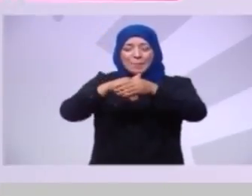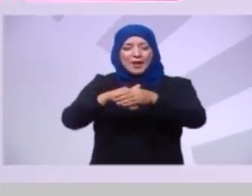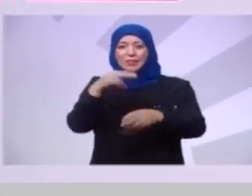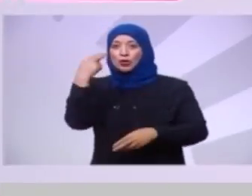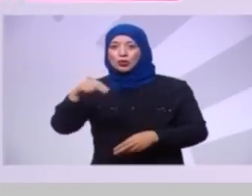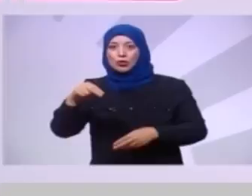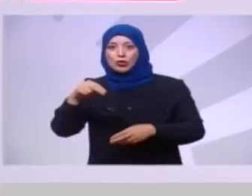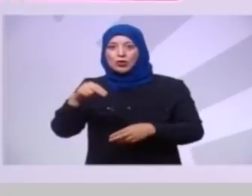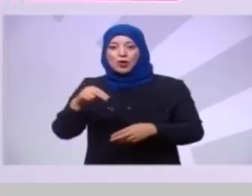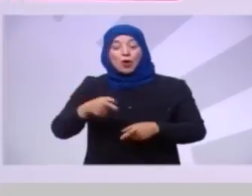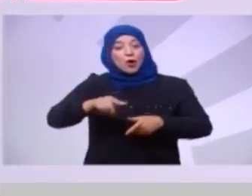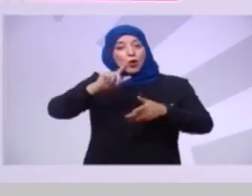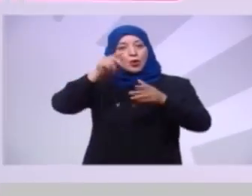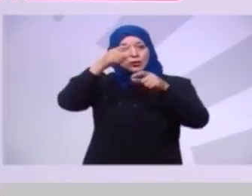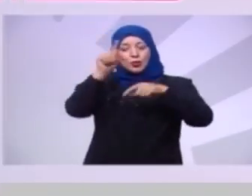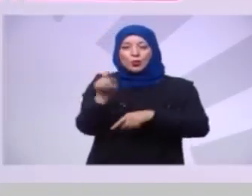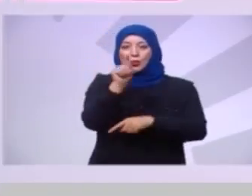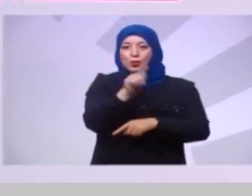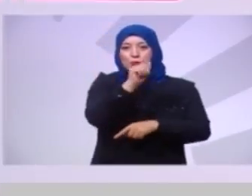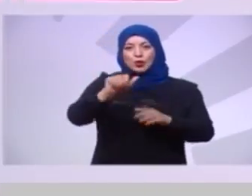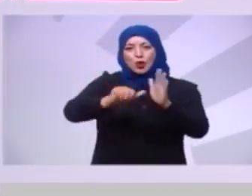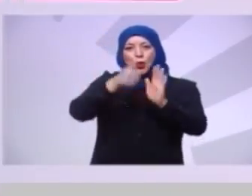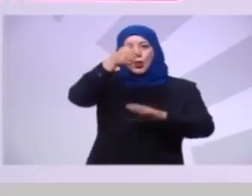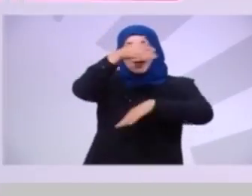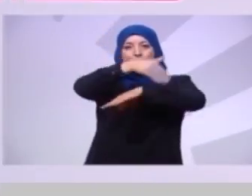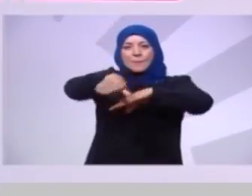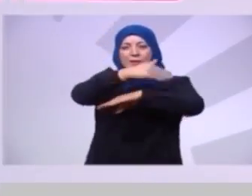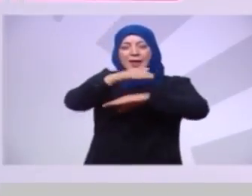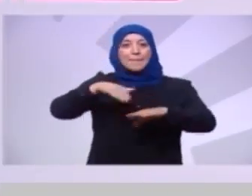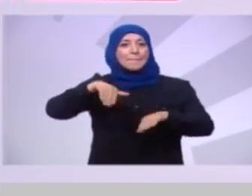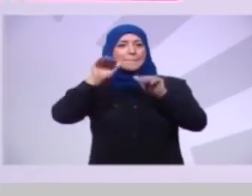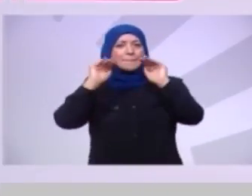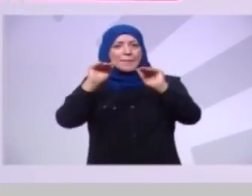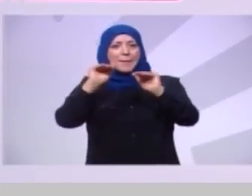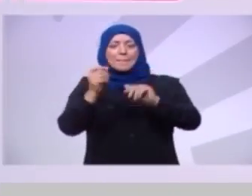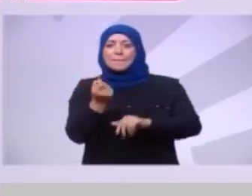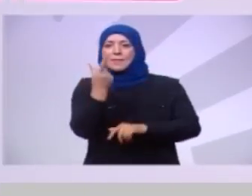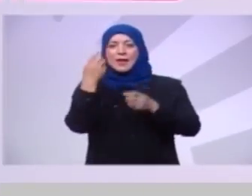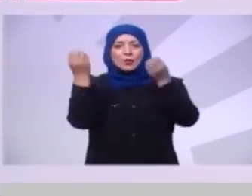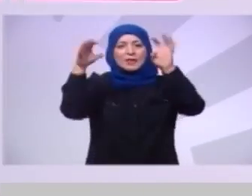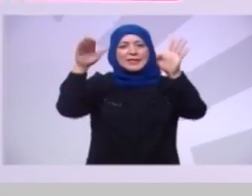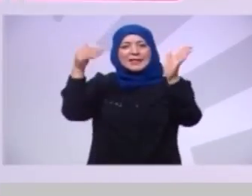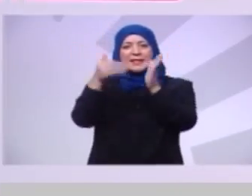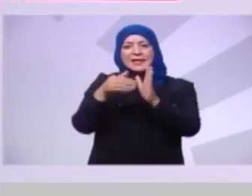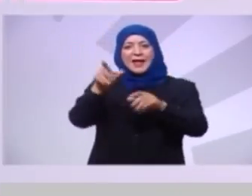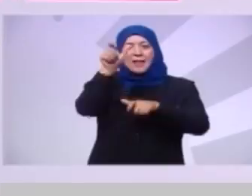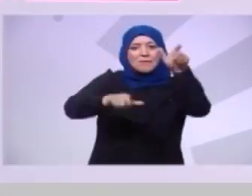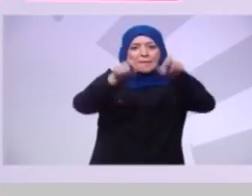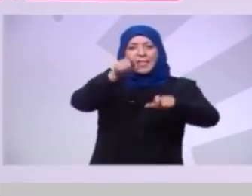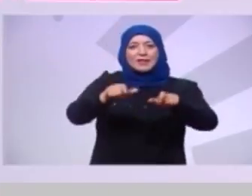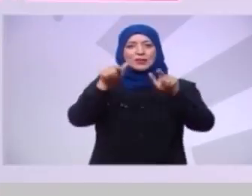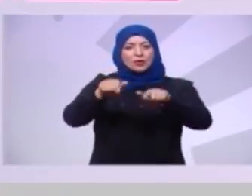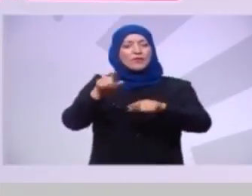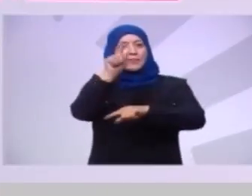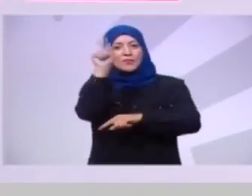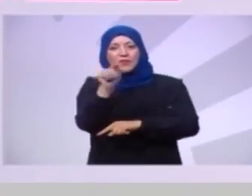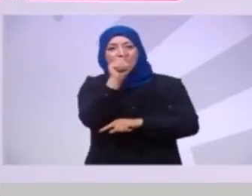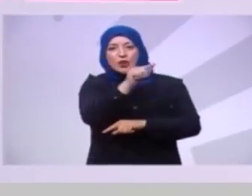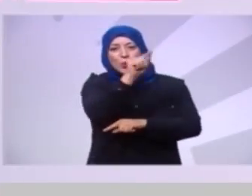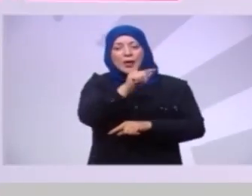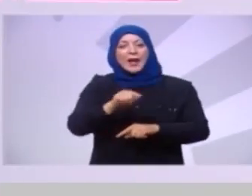توصل ولا في البطاله رغم 109 ساكن في الولايه السياحه